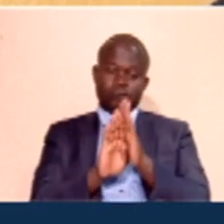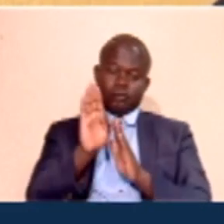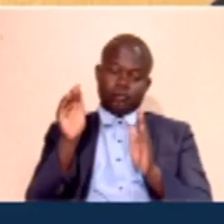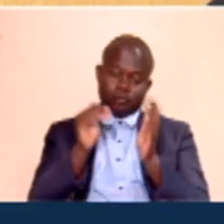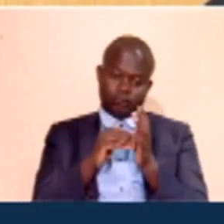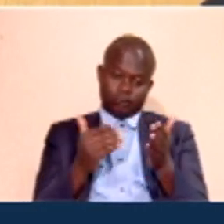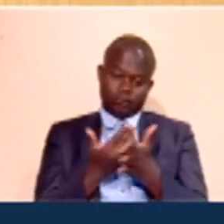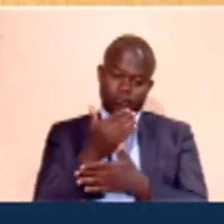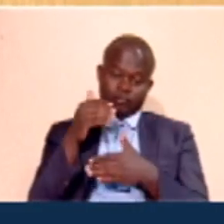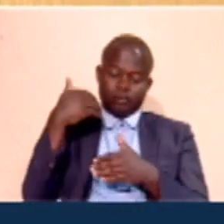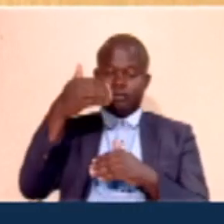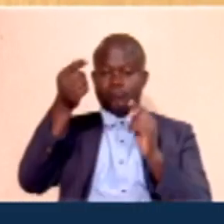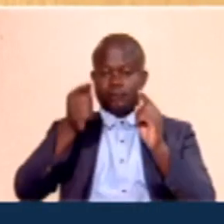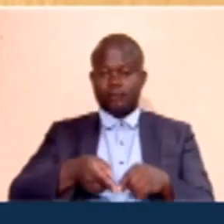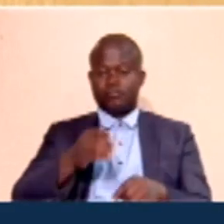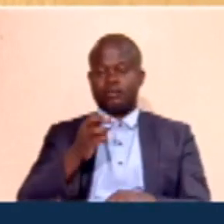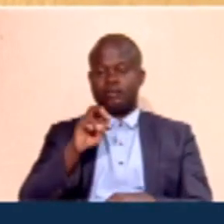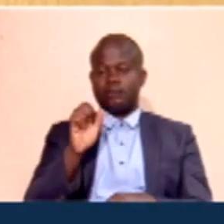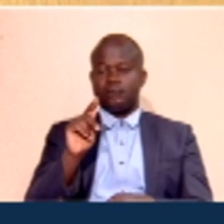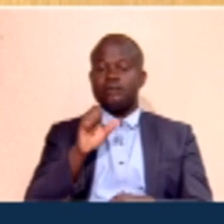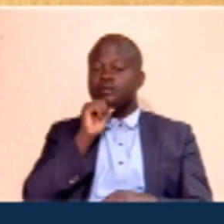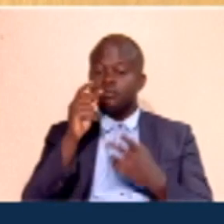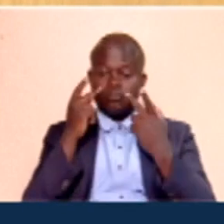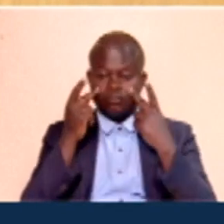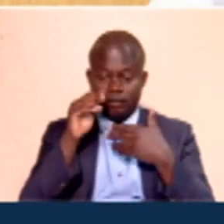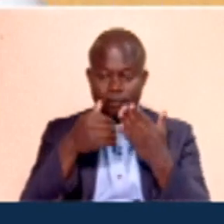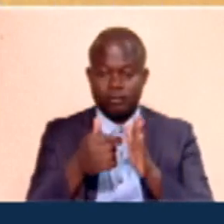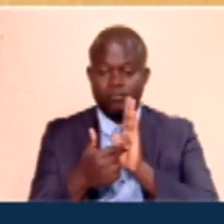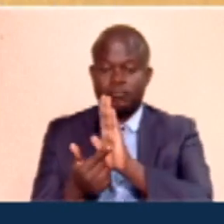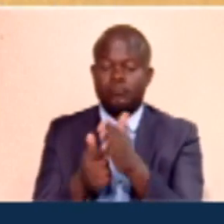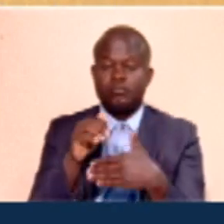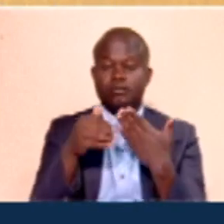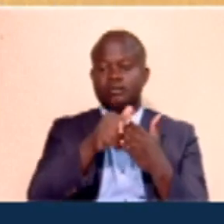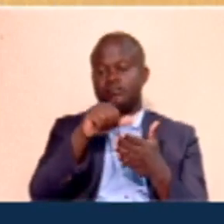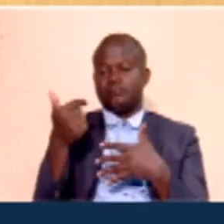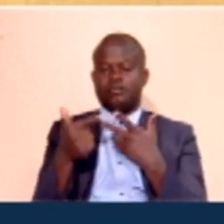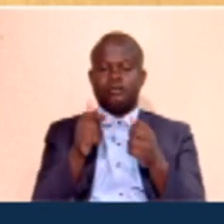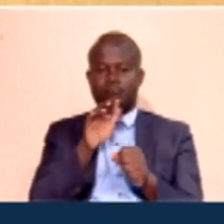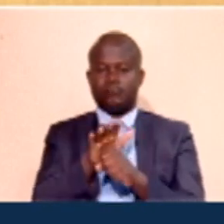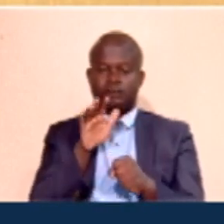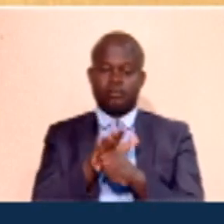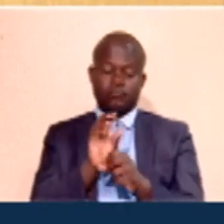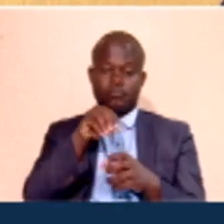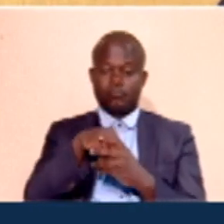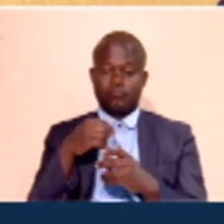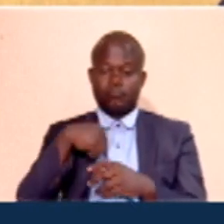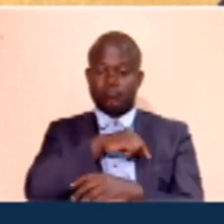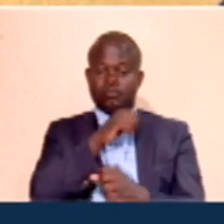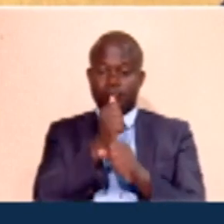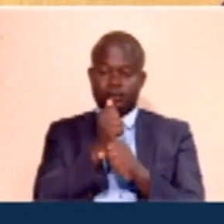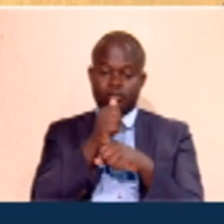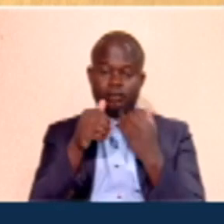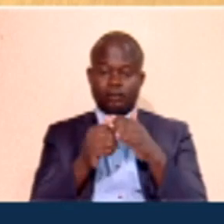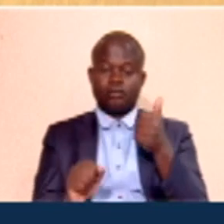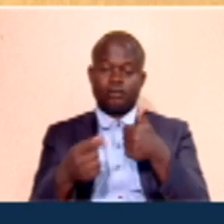kudusha tugenda tuboneka. Nta burikete ntabwo ari wakazibonye nazi muri kwa ariko zamuritswe, hari n'ibindi byinshi rero birimo. Icyo tuzakora